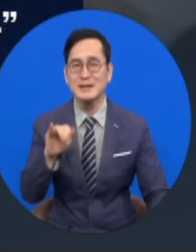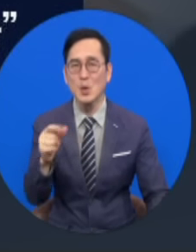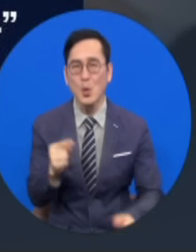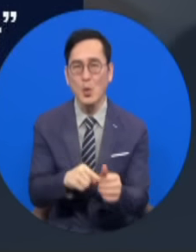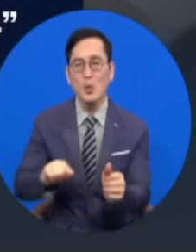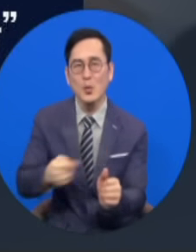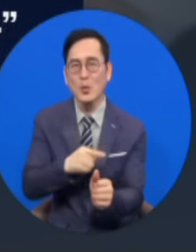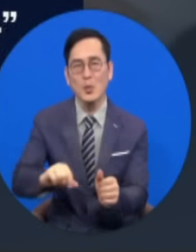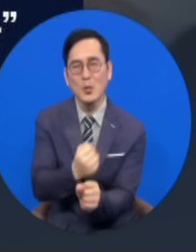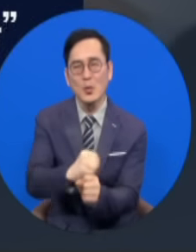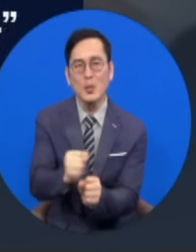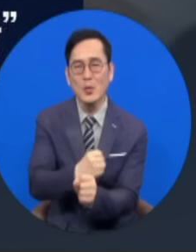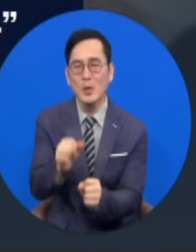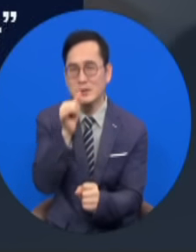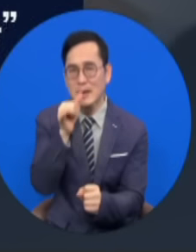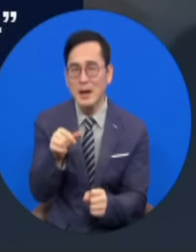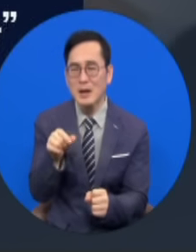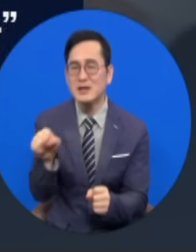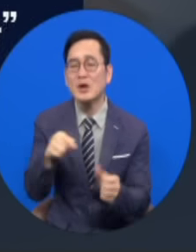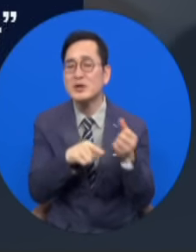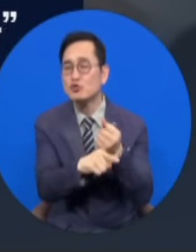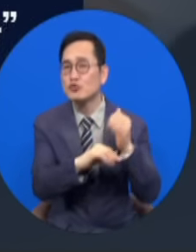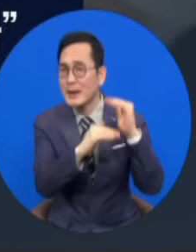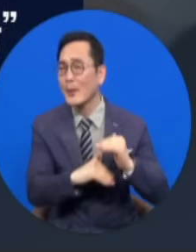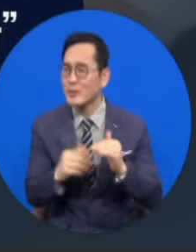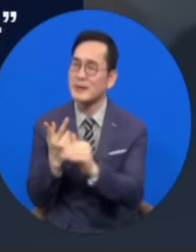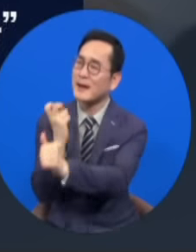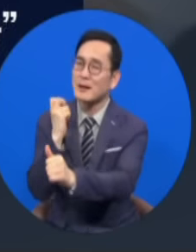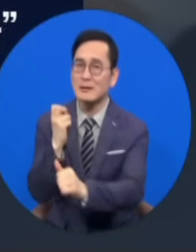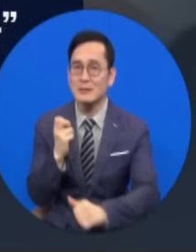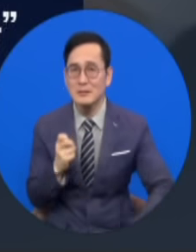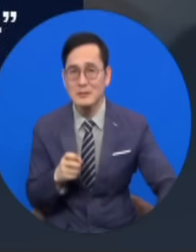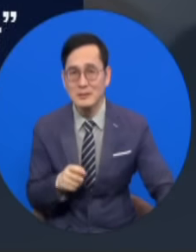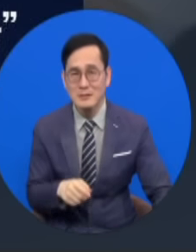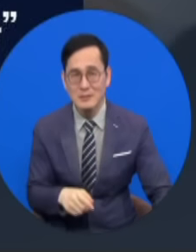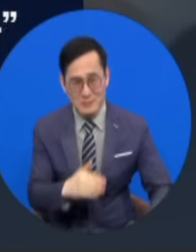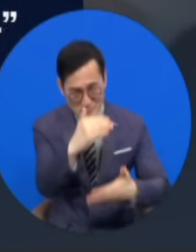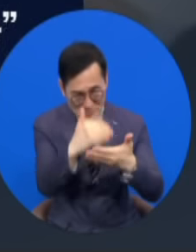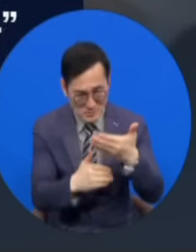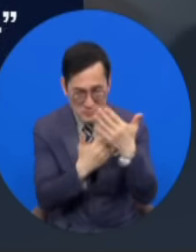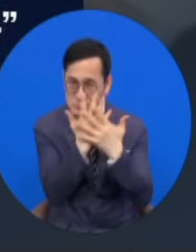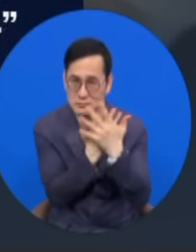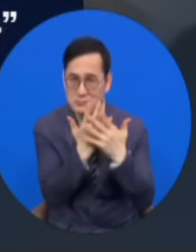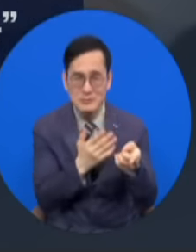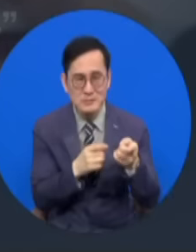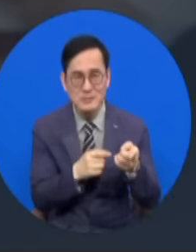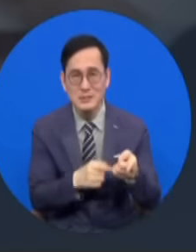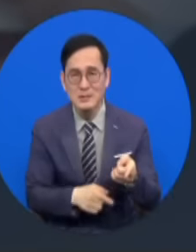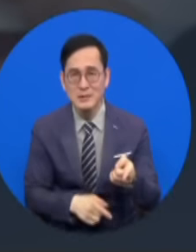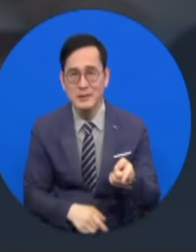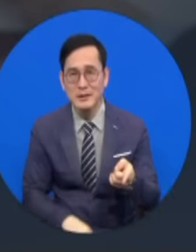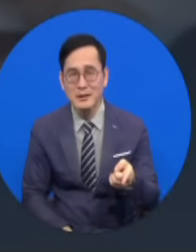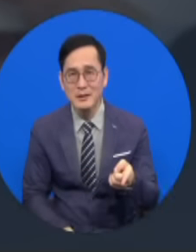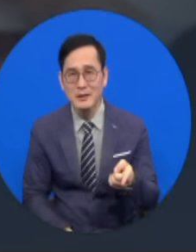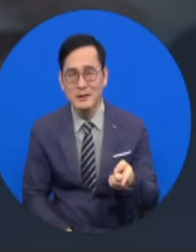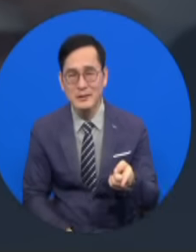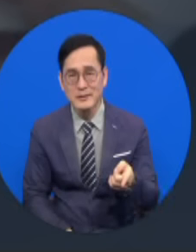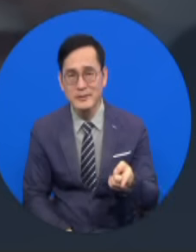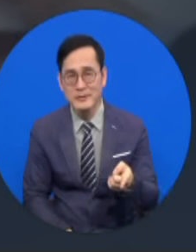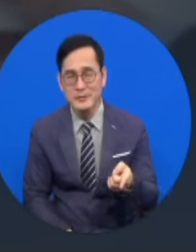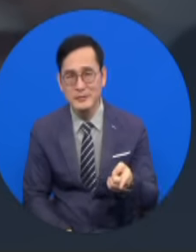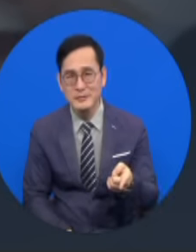탄핵하겠다고 나서서 문제입니다 자 이거 특히나